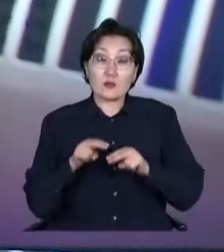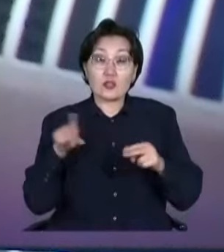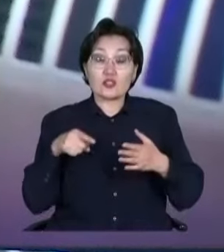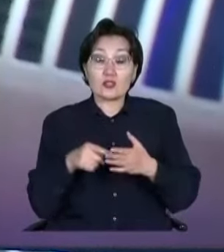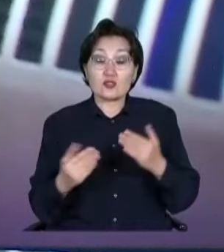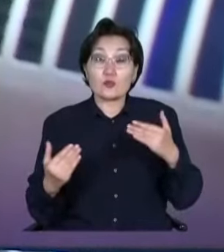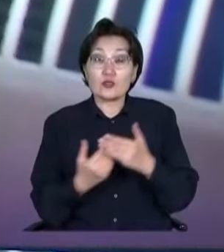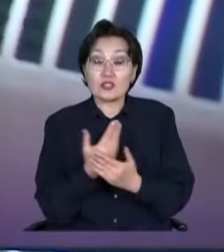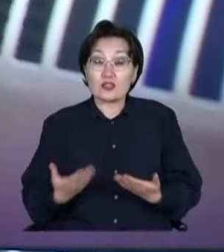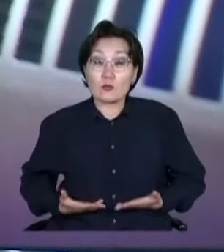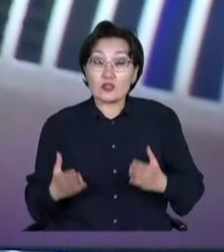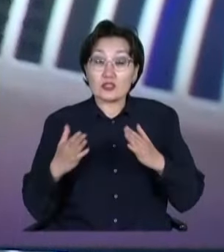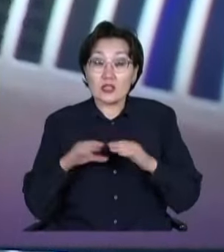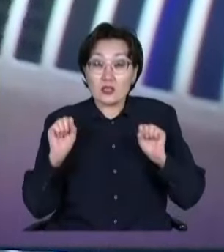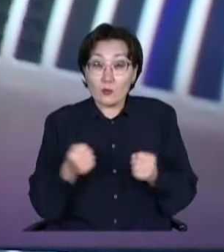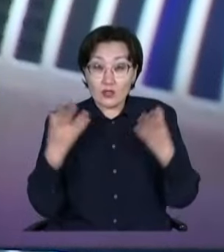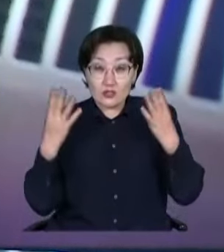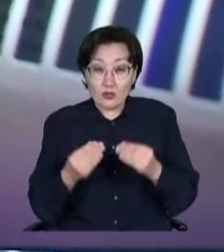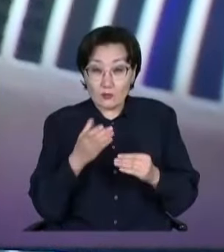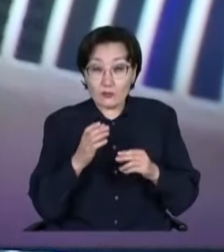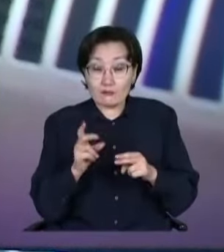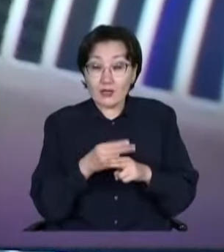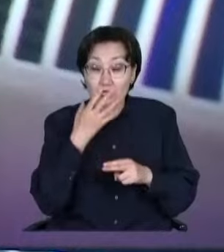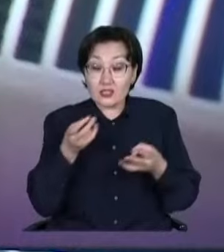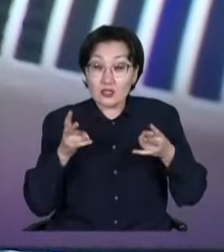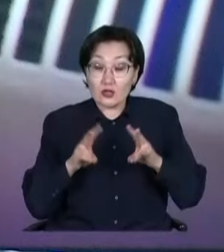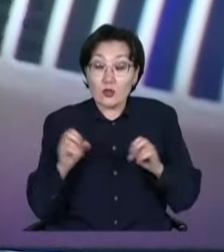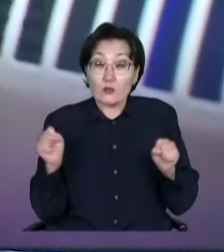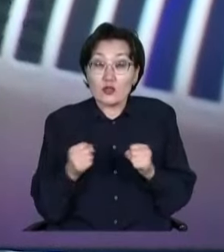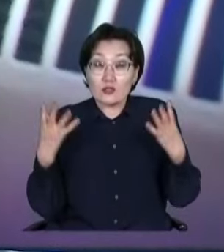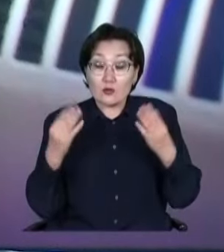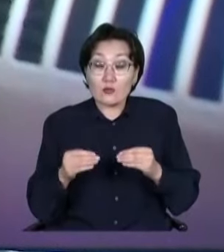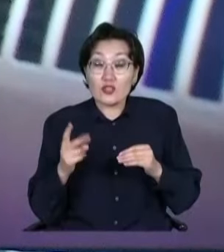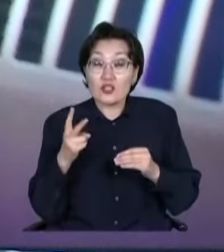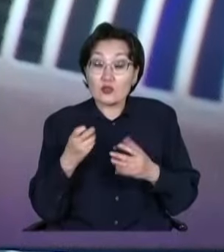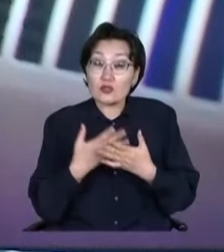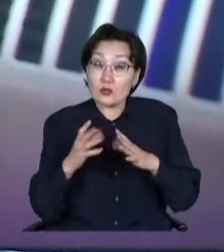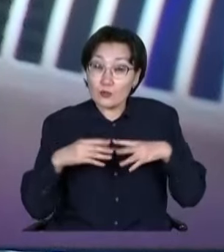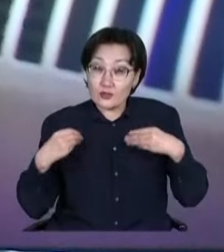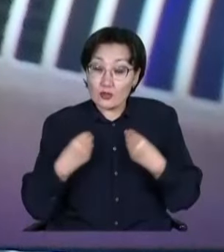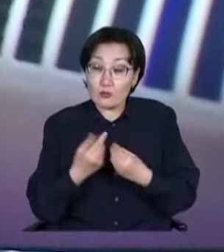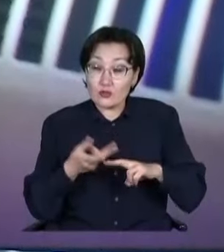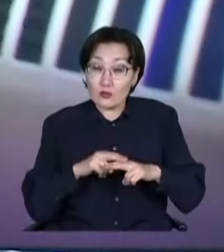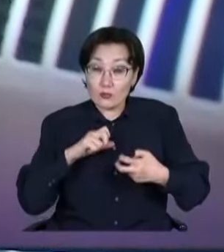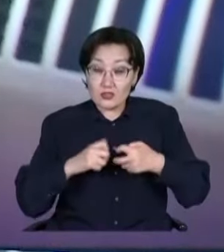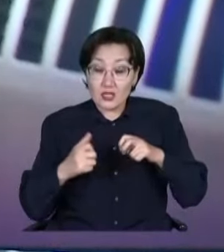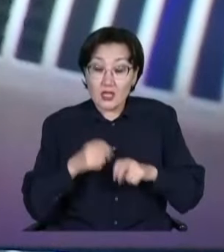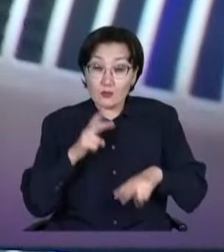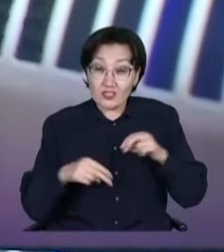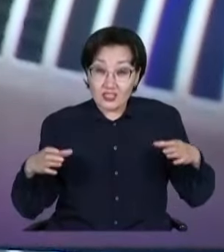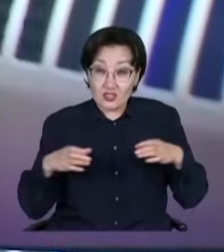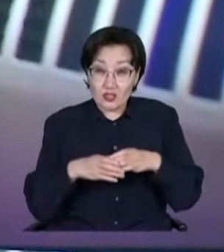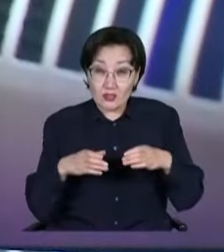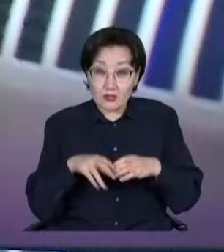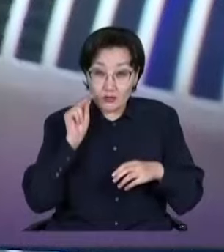Петропавлдағы су жаңа тұрғын үйлер қытымыр қыста жылусыз қалды. Аязда бүрсең қаққан 200-ге жуық отбасы бұл олқылыққа мердігерлердің